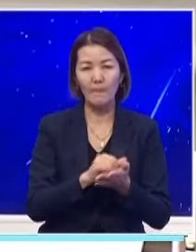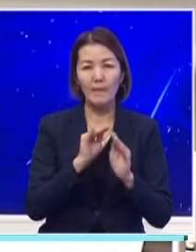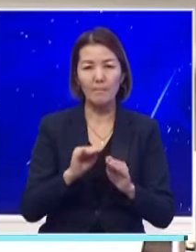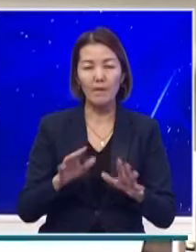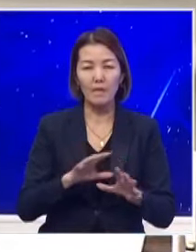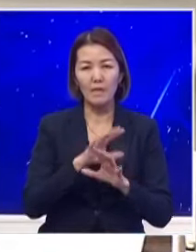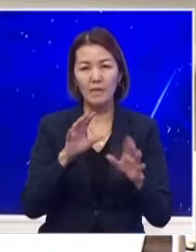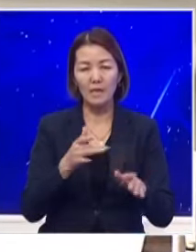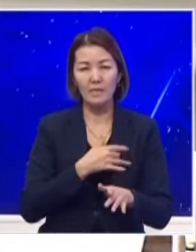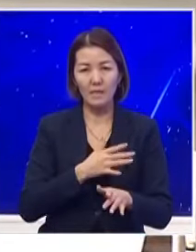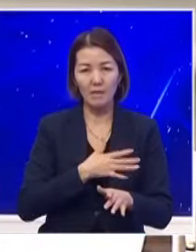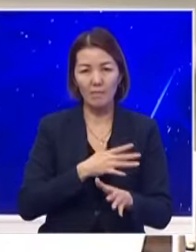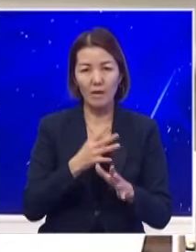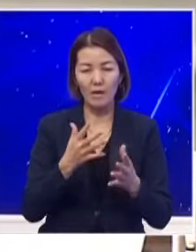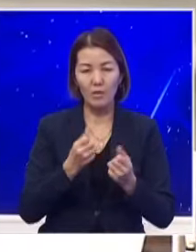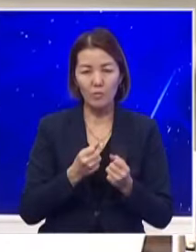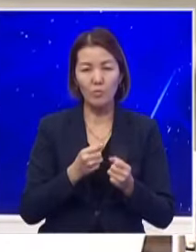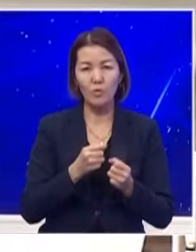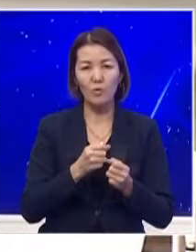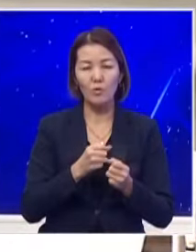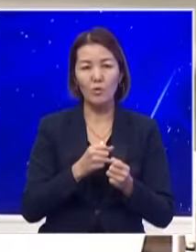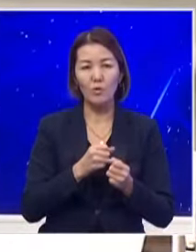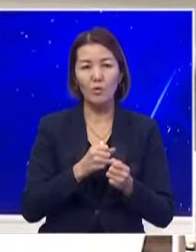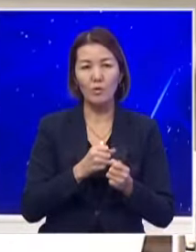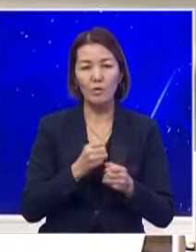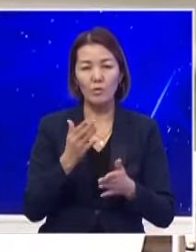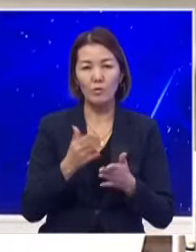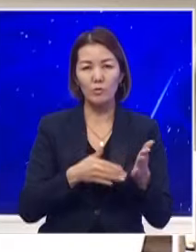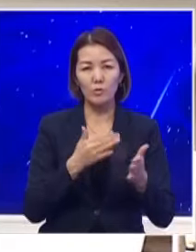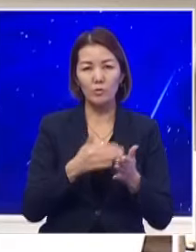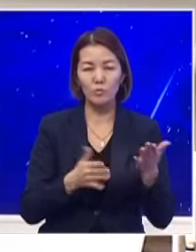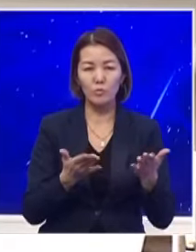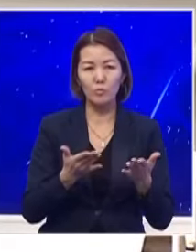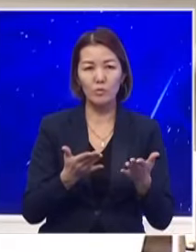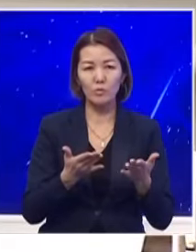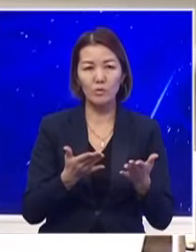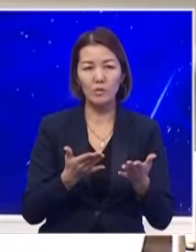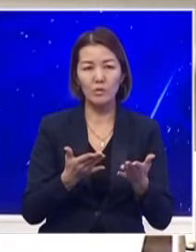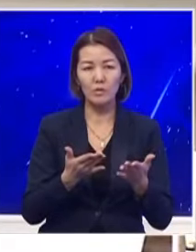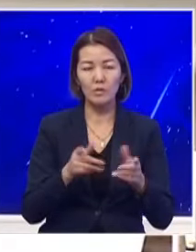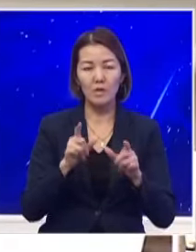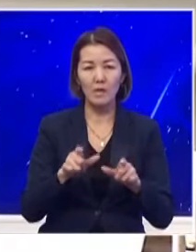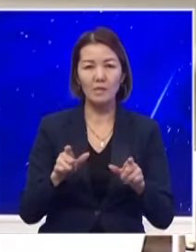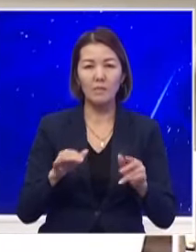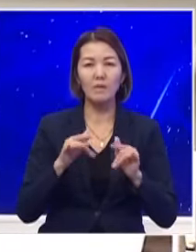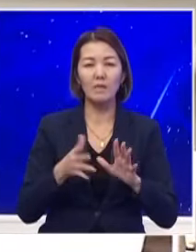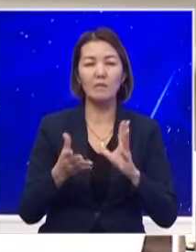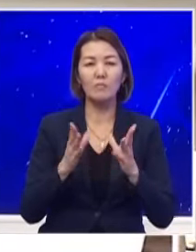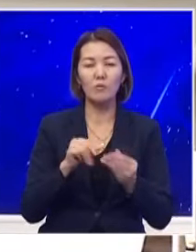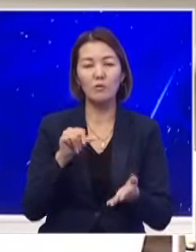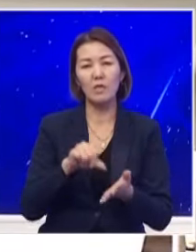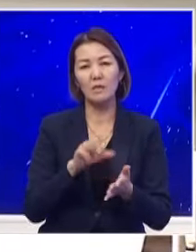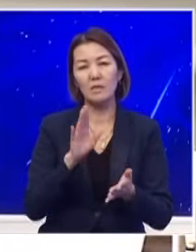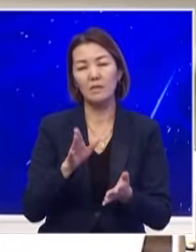алу туралы, бала асырап алудың күшін жою туралы, бала асырап алу жарамсыз деп тану туралы азамат бойынша процеске